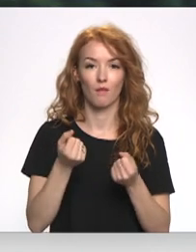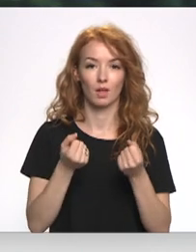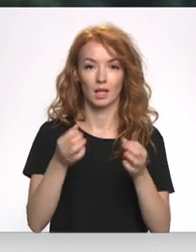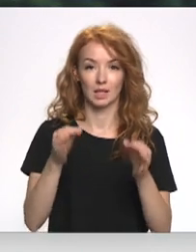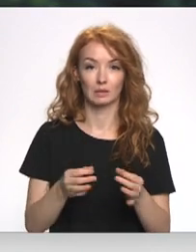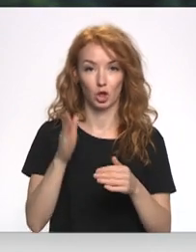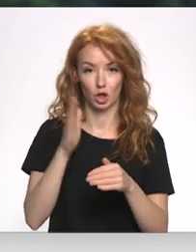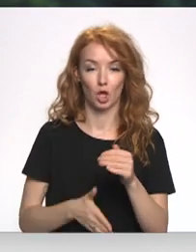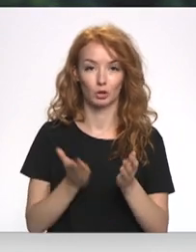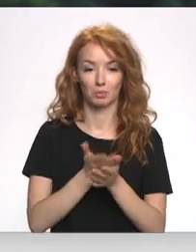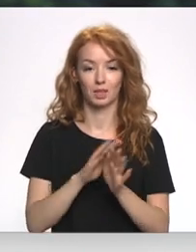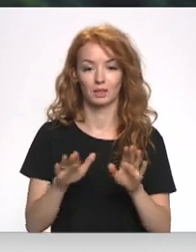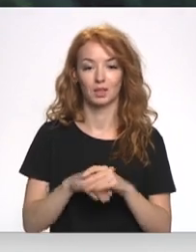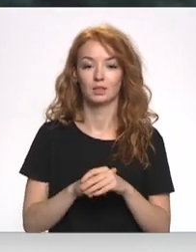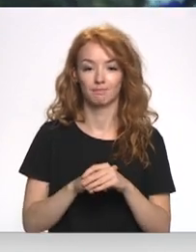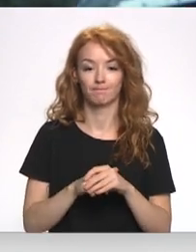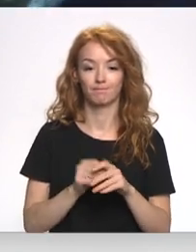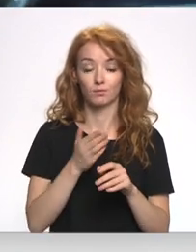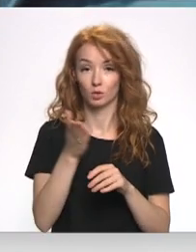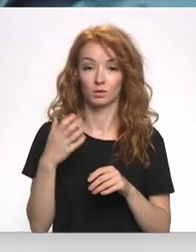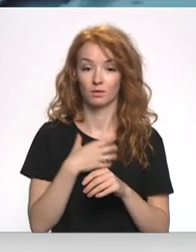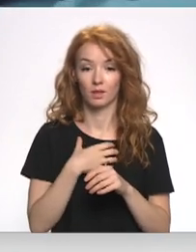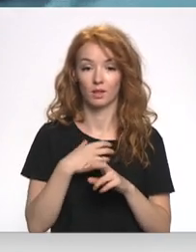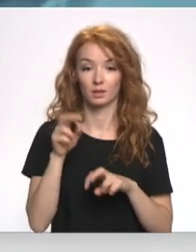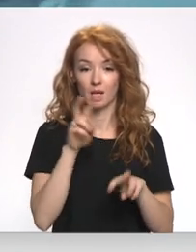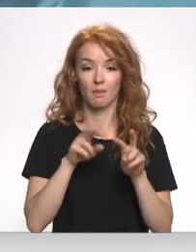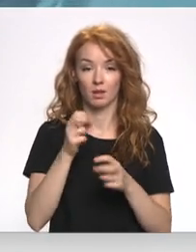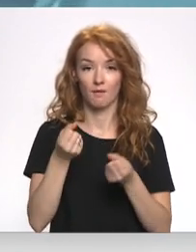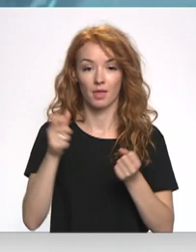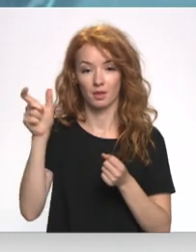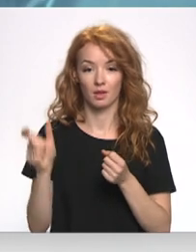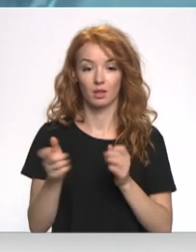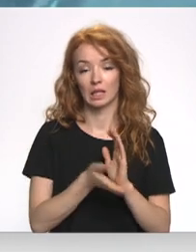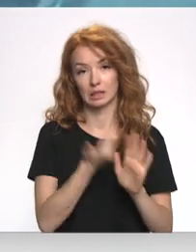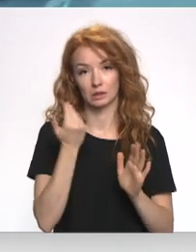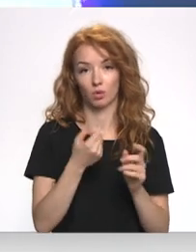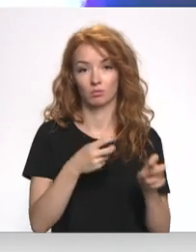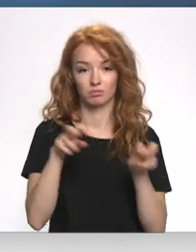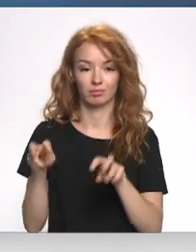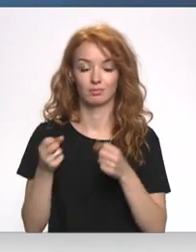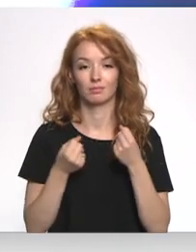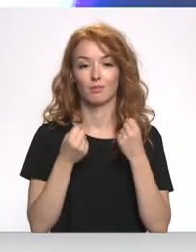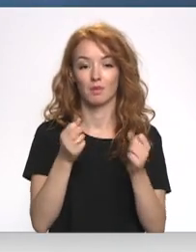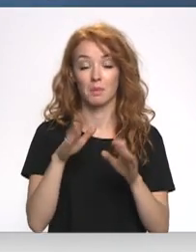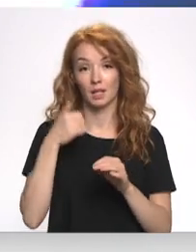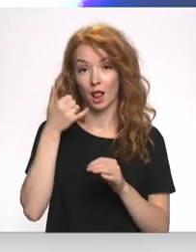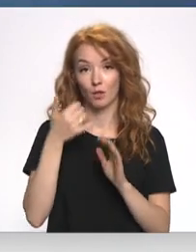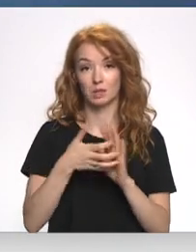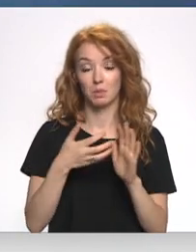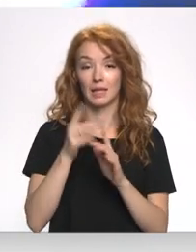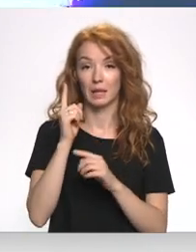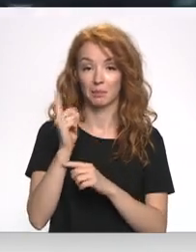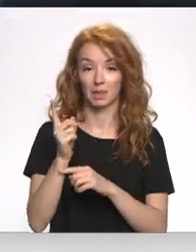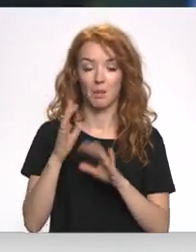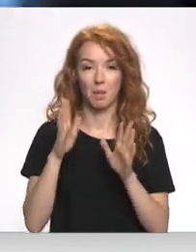beidzēs. Mums vajadzētu sameklēt kādu autovadītāju izsaukt šurp. Par telefonu izmantošanu